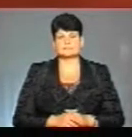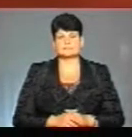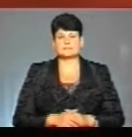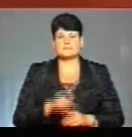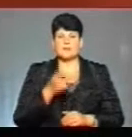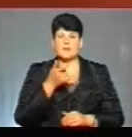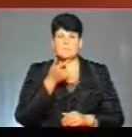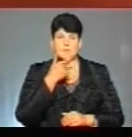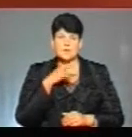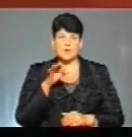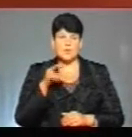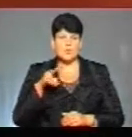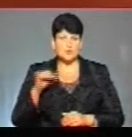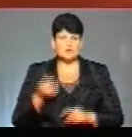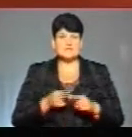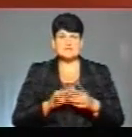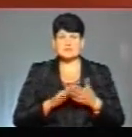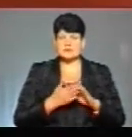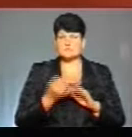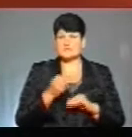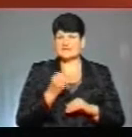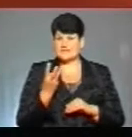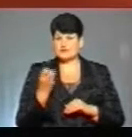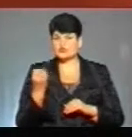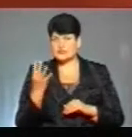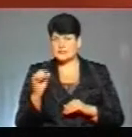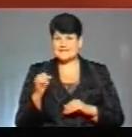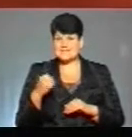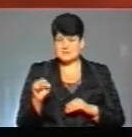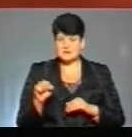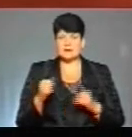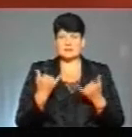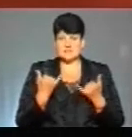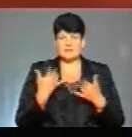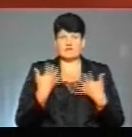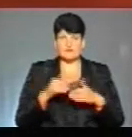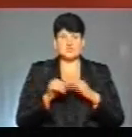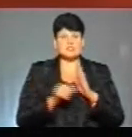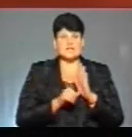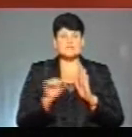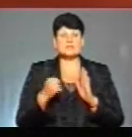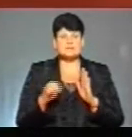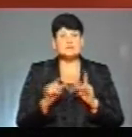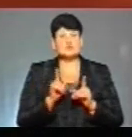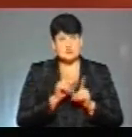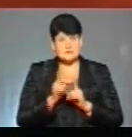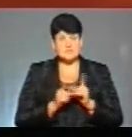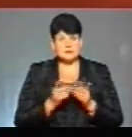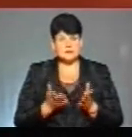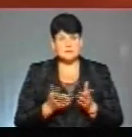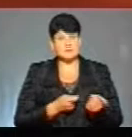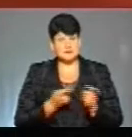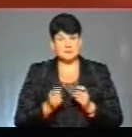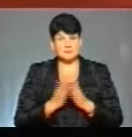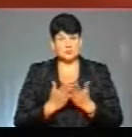Пані Оля, така ситуація була 13 і 14 серпня. Станом на сьогодні, в нас на календарі вже 16, що змінилося? Чи доїхали